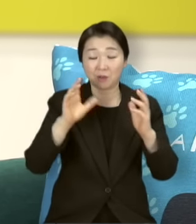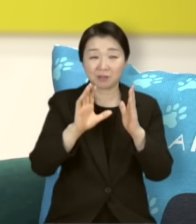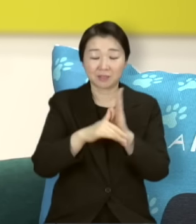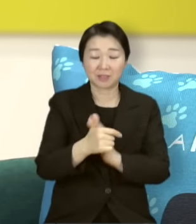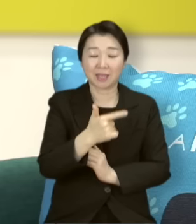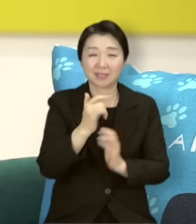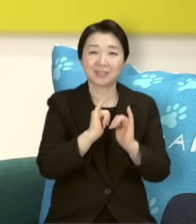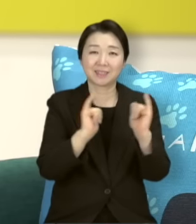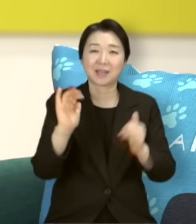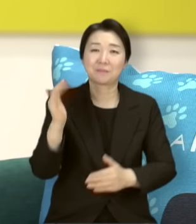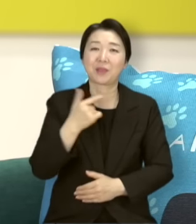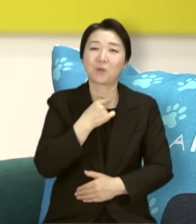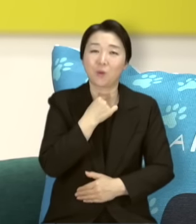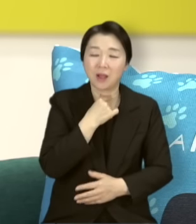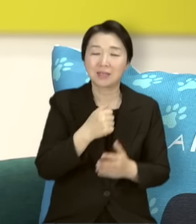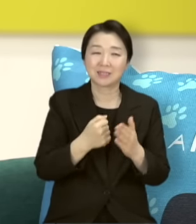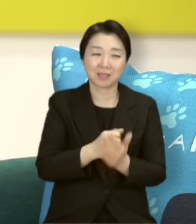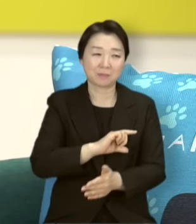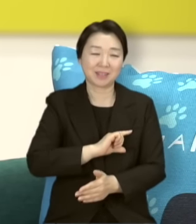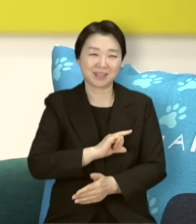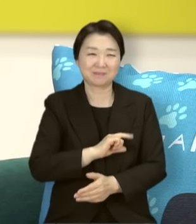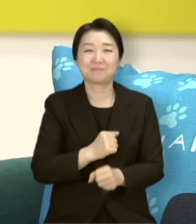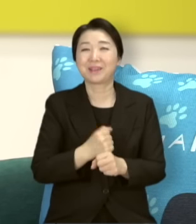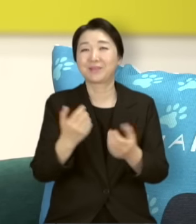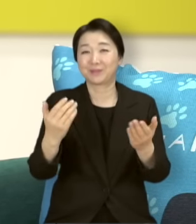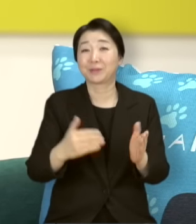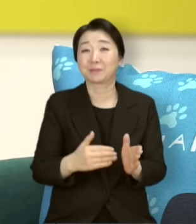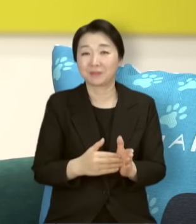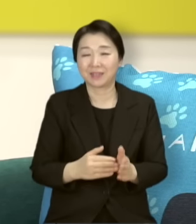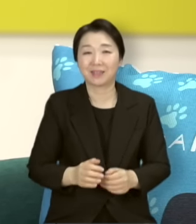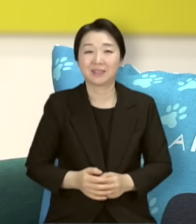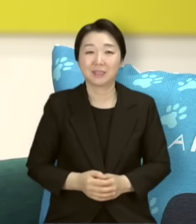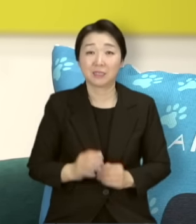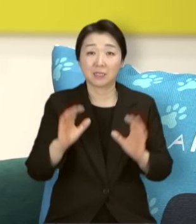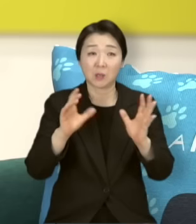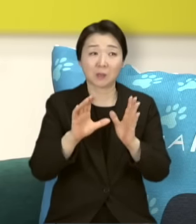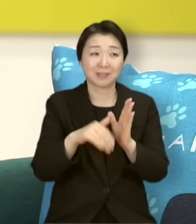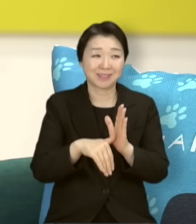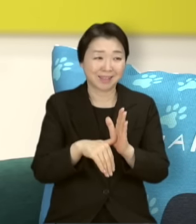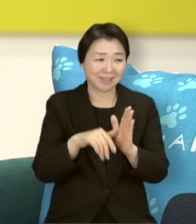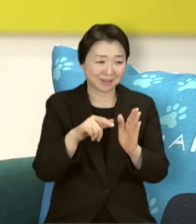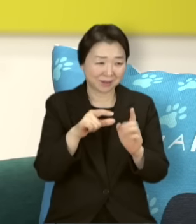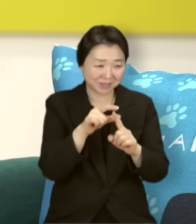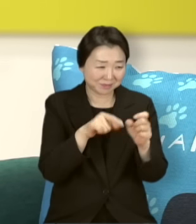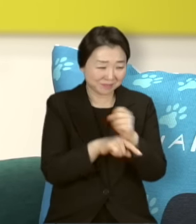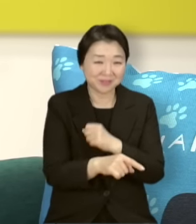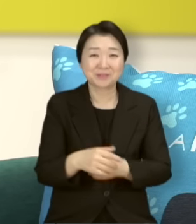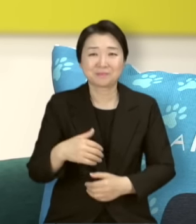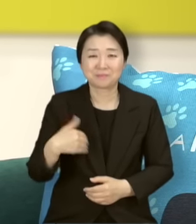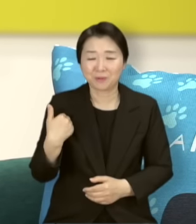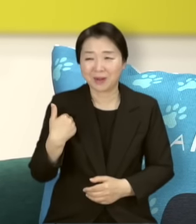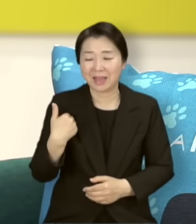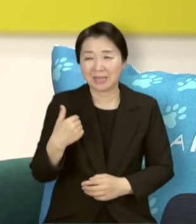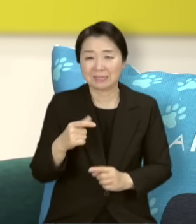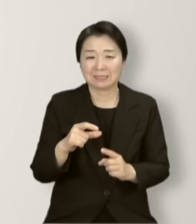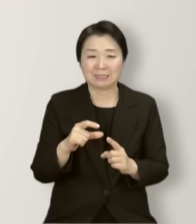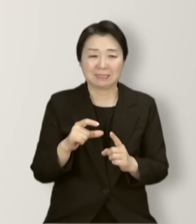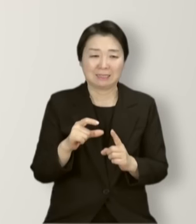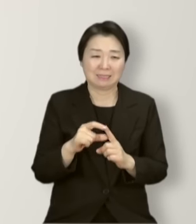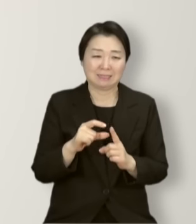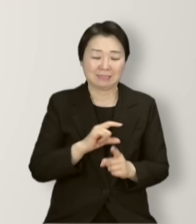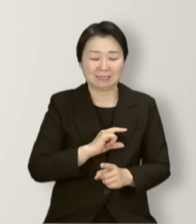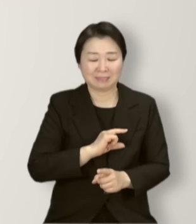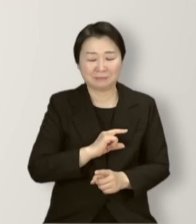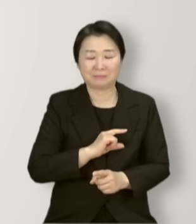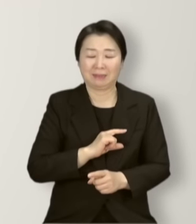사람이 되라고 덕성이라고 지으셨어요. 네. 근데 어렸을 때는 그걸 모르고 네. 참 이름이 촌스럽다고 생각했고요.